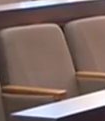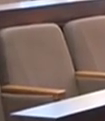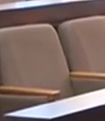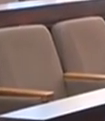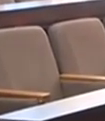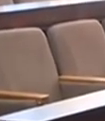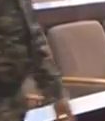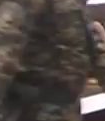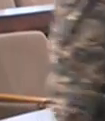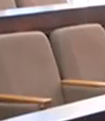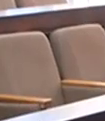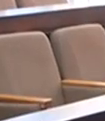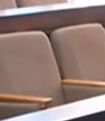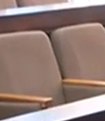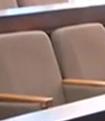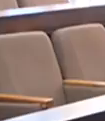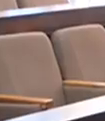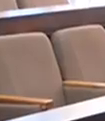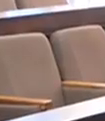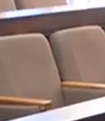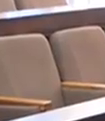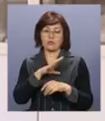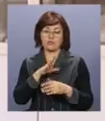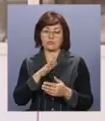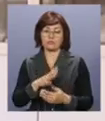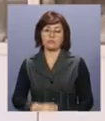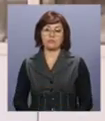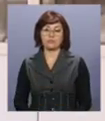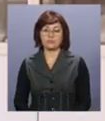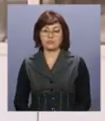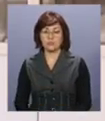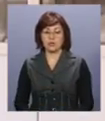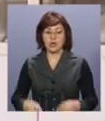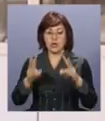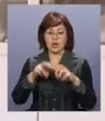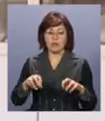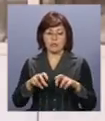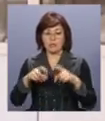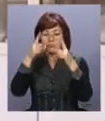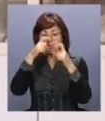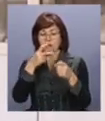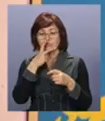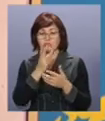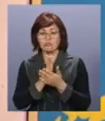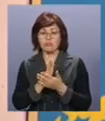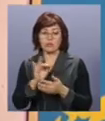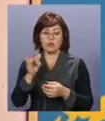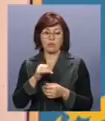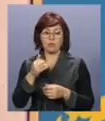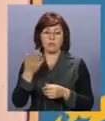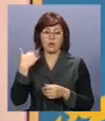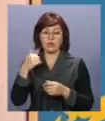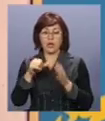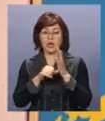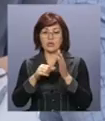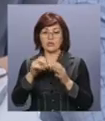алынса, прокурор айтқандай ешқайда да қашып кетпейтін еді. Тергеу дерегінің мәліметіне қарасақ, онда былтыр 6